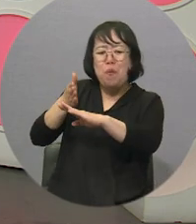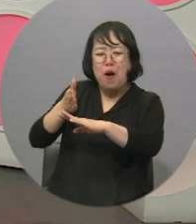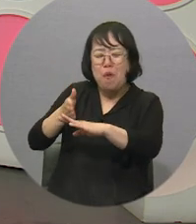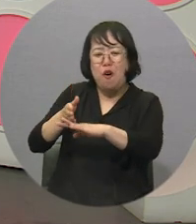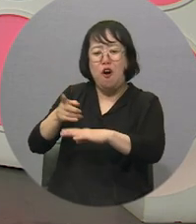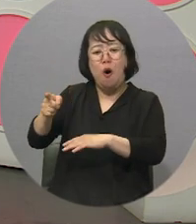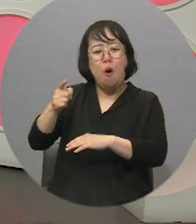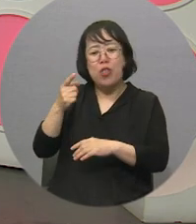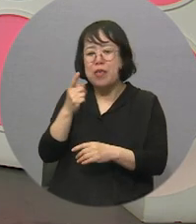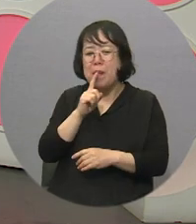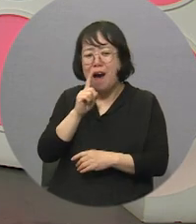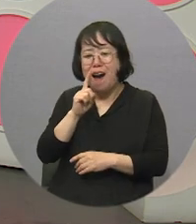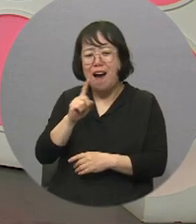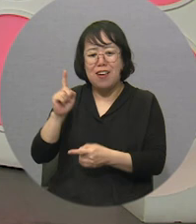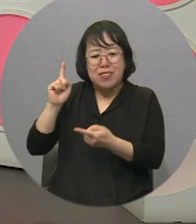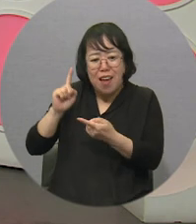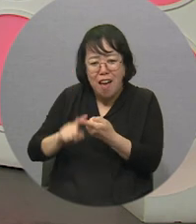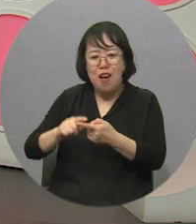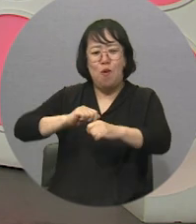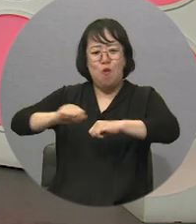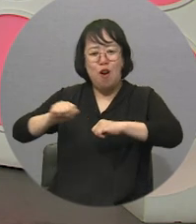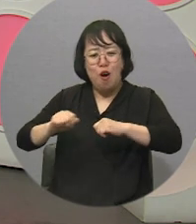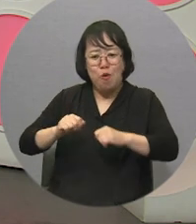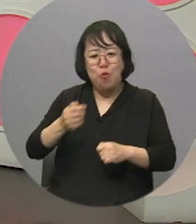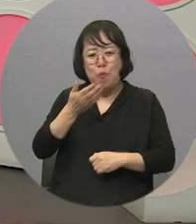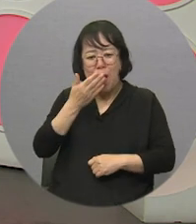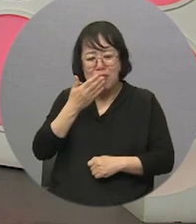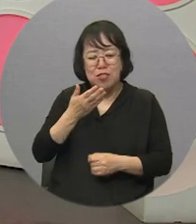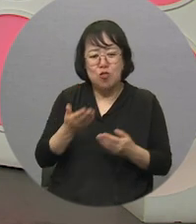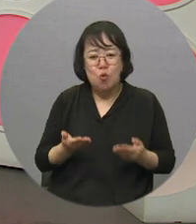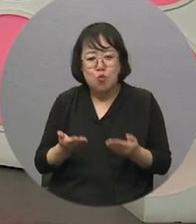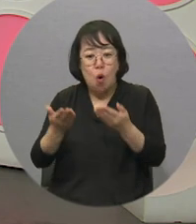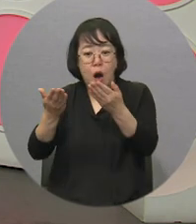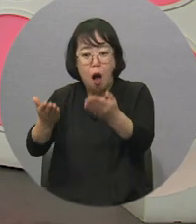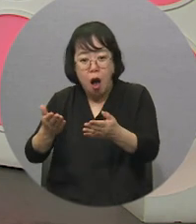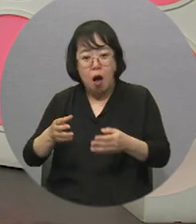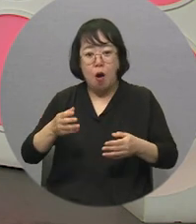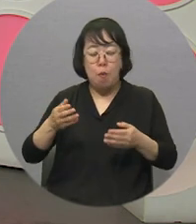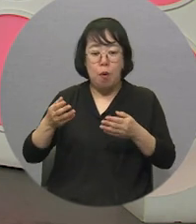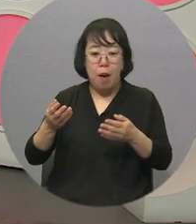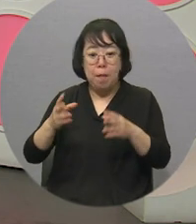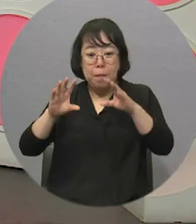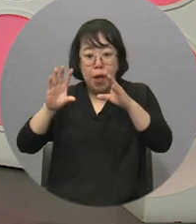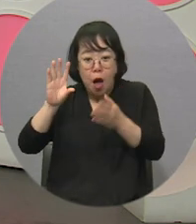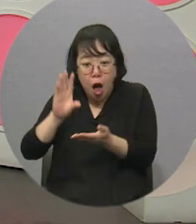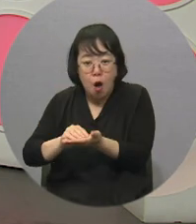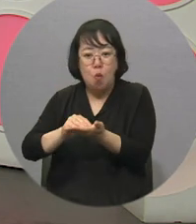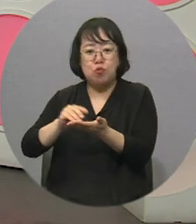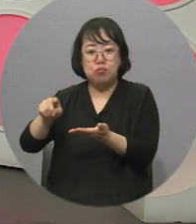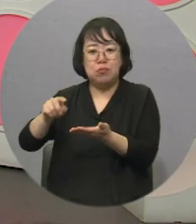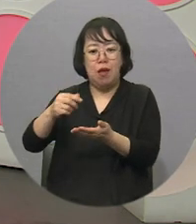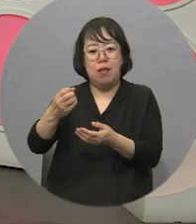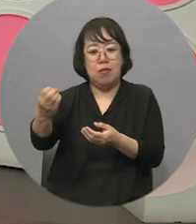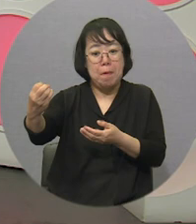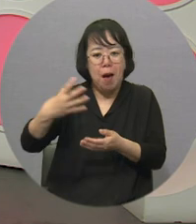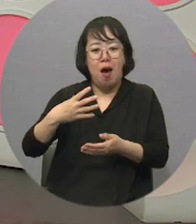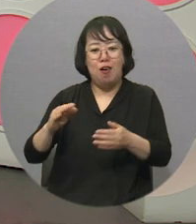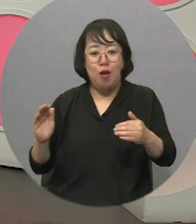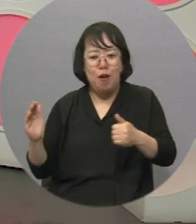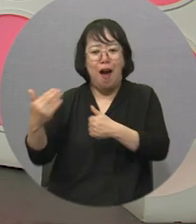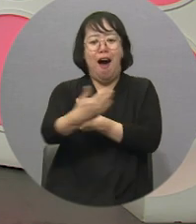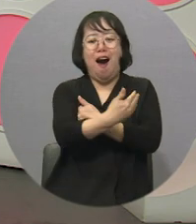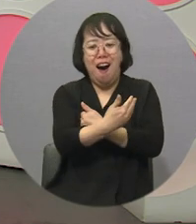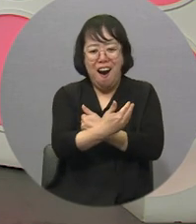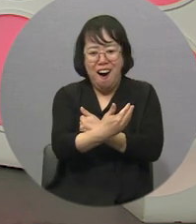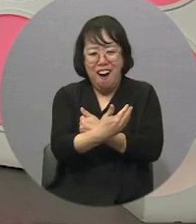진짜 언니 말대로 하니까 남편이 세상에 밥 먹다 말고 아유 진짜 나를 꽉